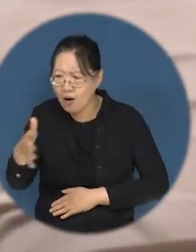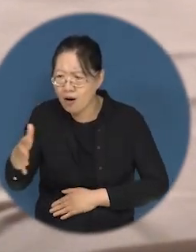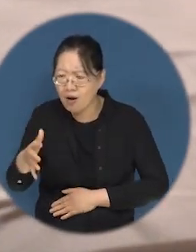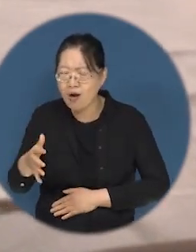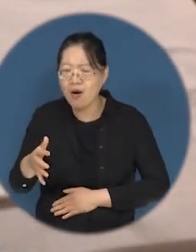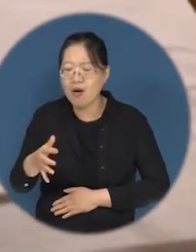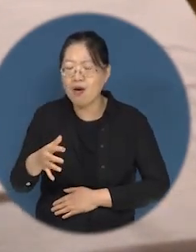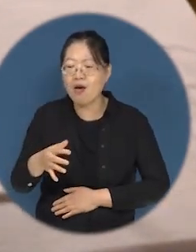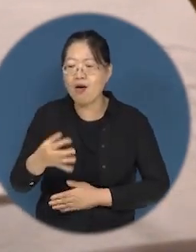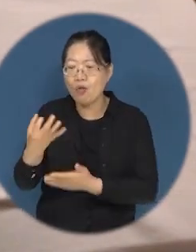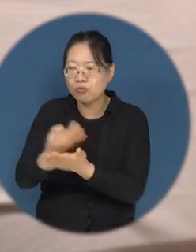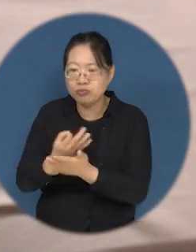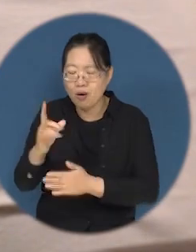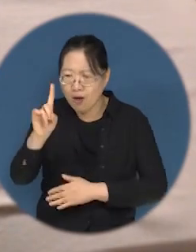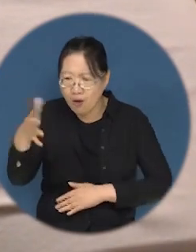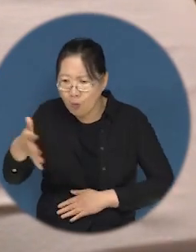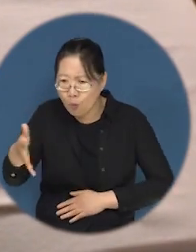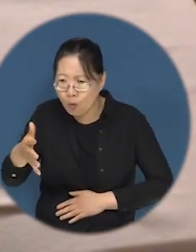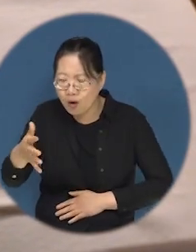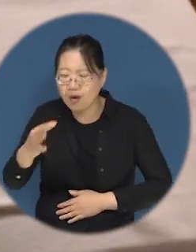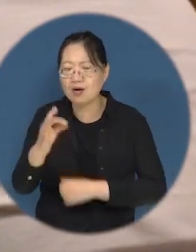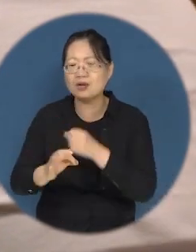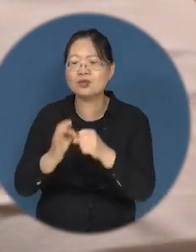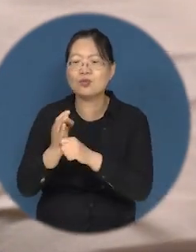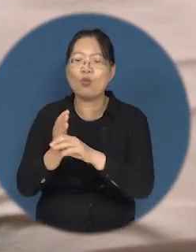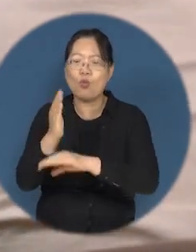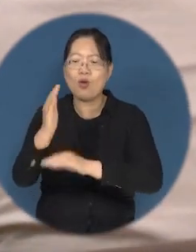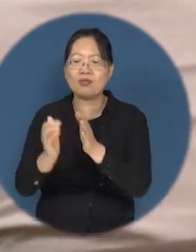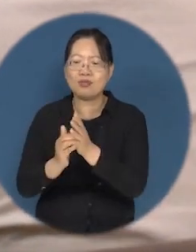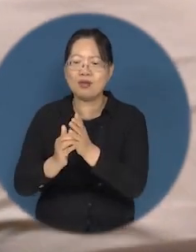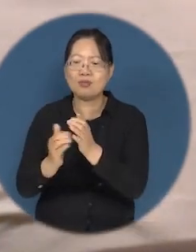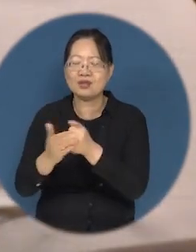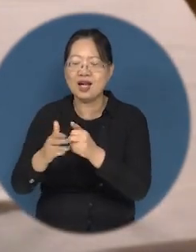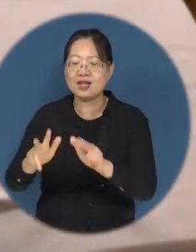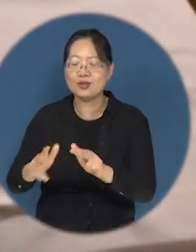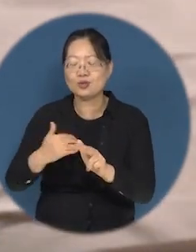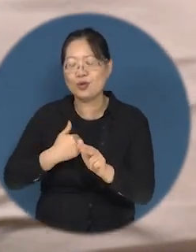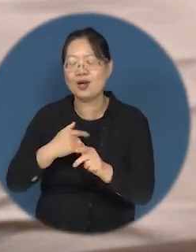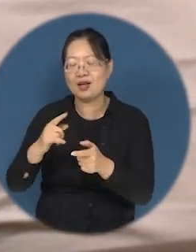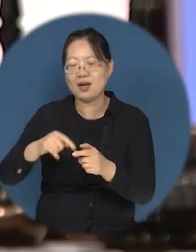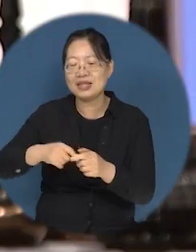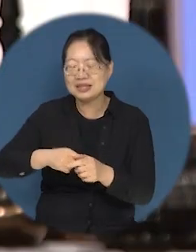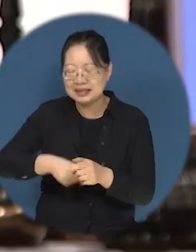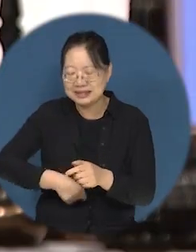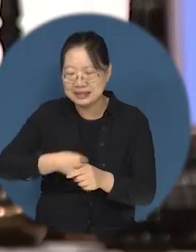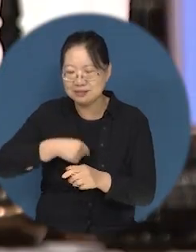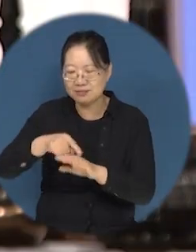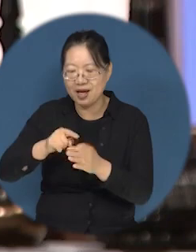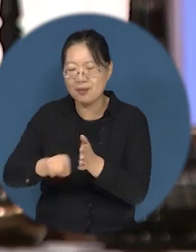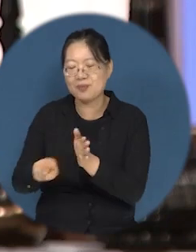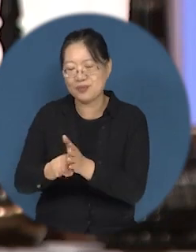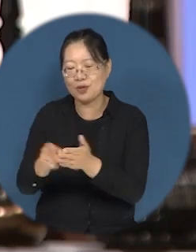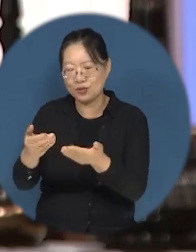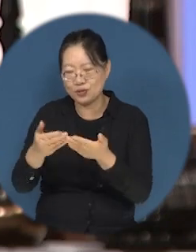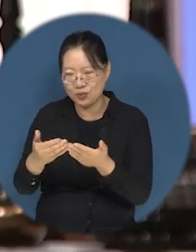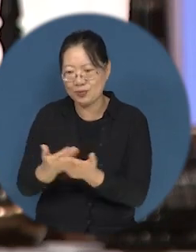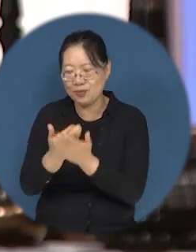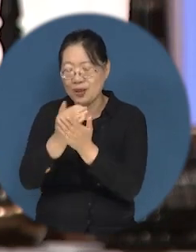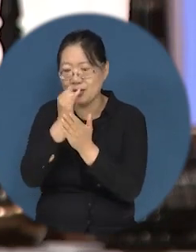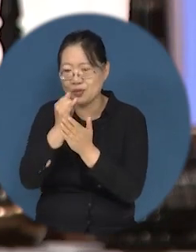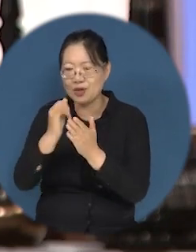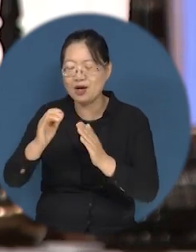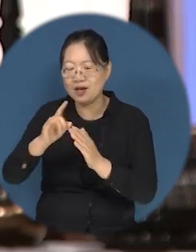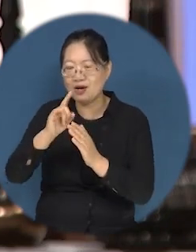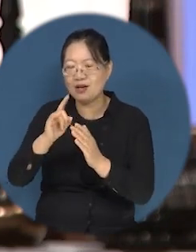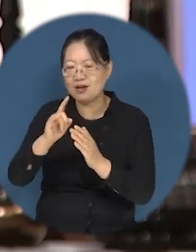자본적 이득도 당연히 없고요. 예, 그런 게 이제 그게 십몇 년 되다 보니까 이제는 알겠어. 믿어줘서 예. 이제 그런 게 되는 거고 그래서 이제 국가에서도